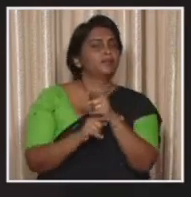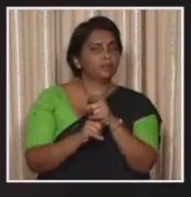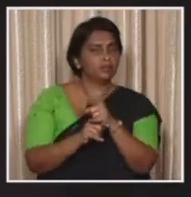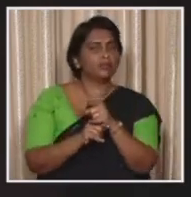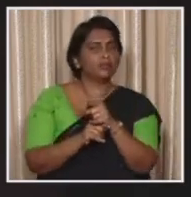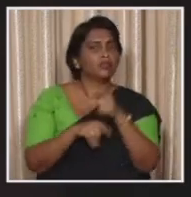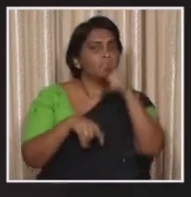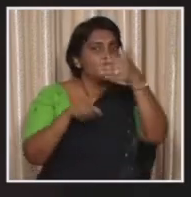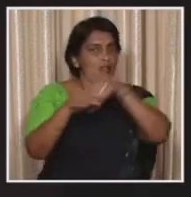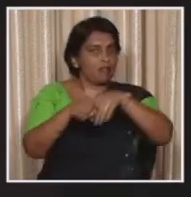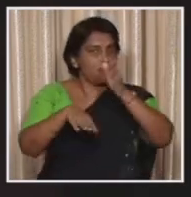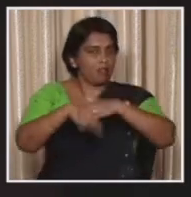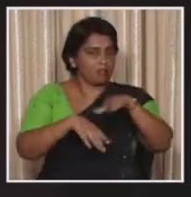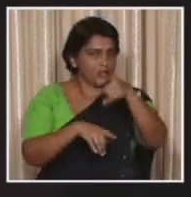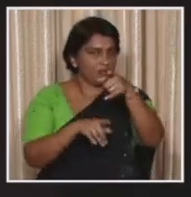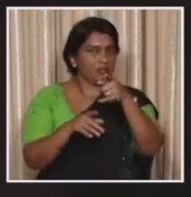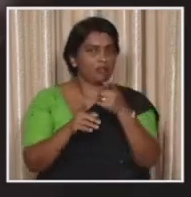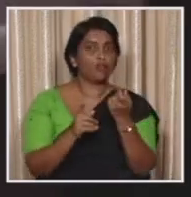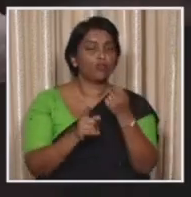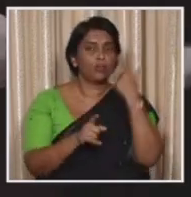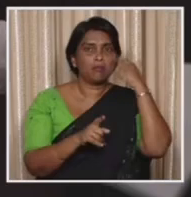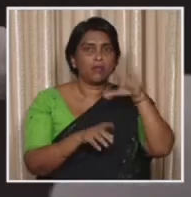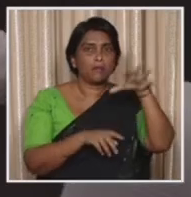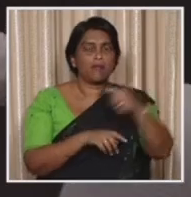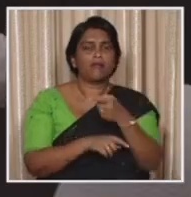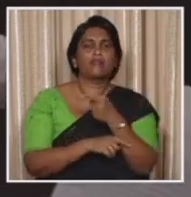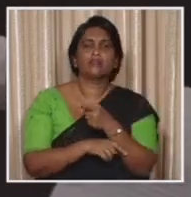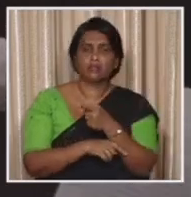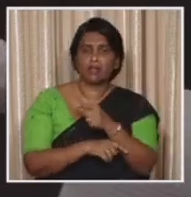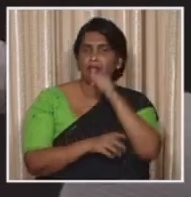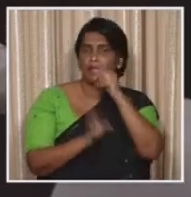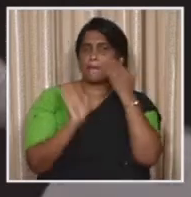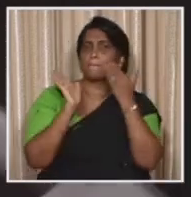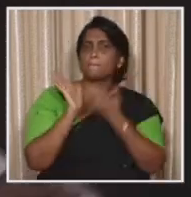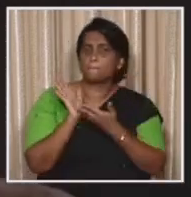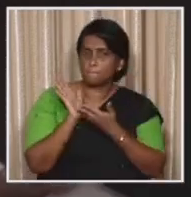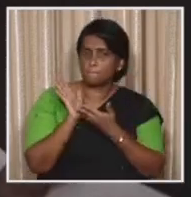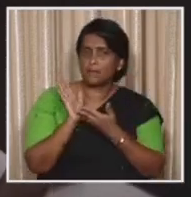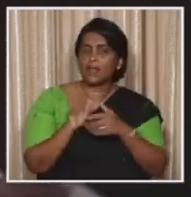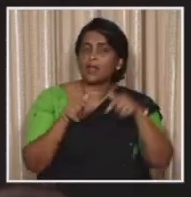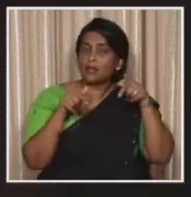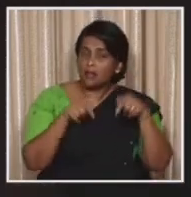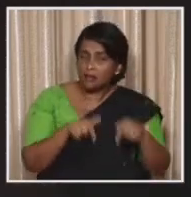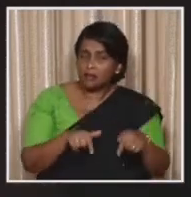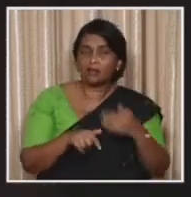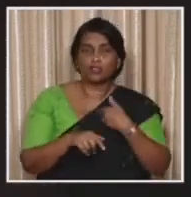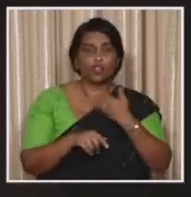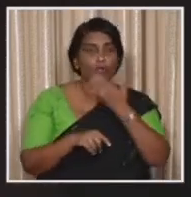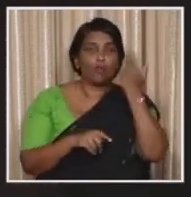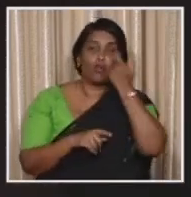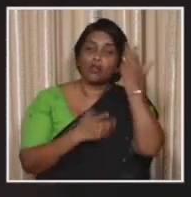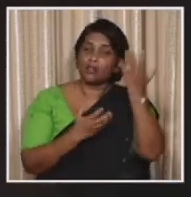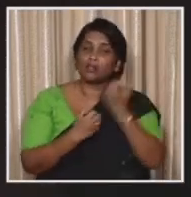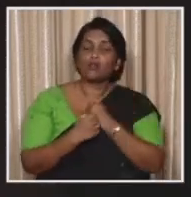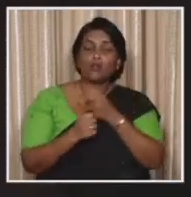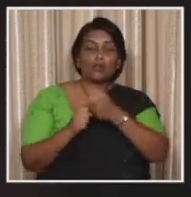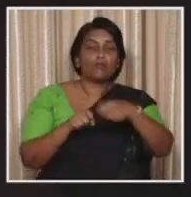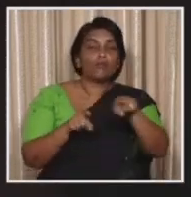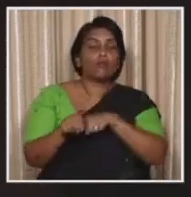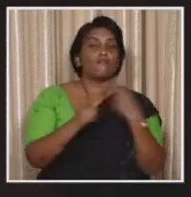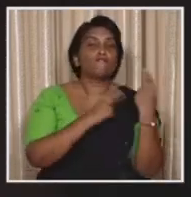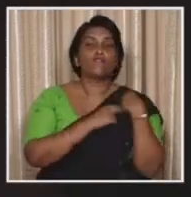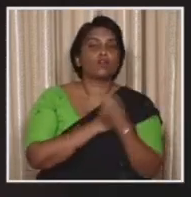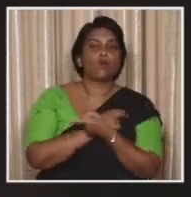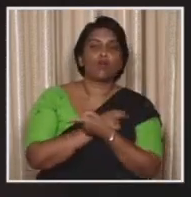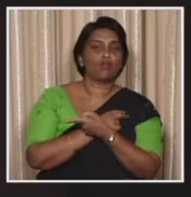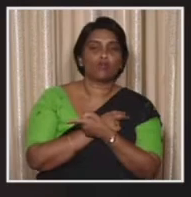දරණ කාලයේ මුදල් අන්න මුදල් ලාභාවිතා වෙලා කියනවා පෑදිලිව පේනවා අද අපිට පුළුවන් නම් හොයලා දෙන්න කවුද මේකට වග